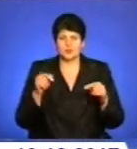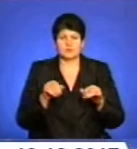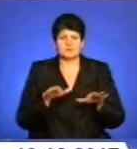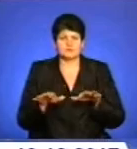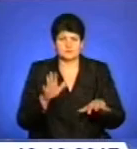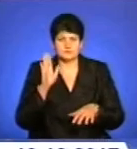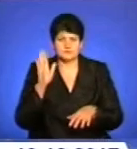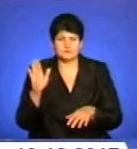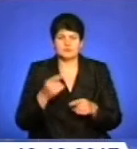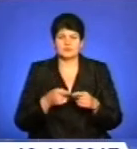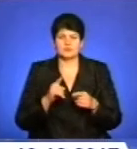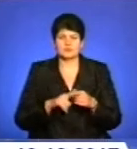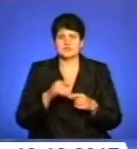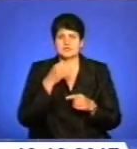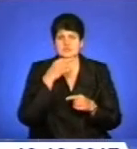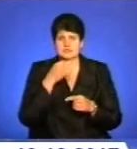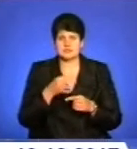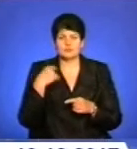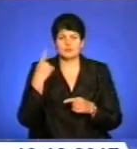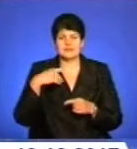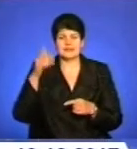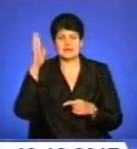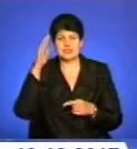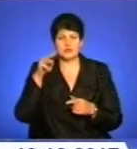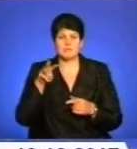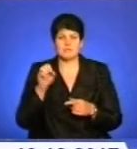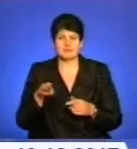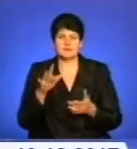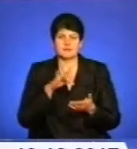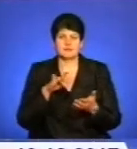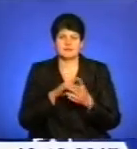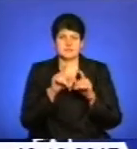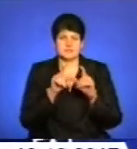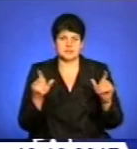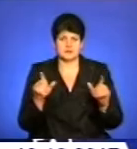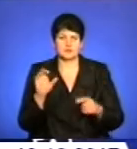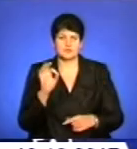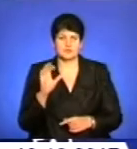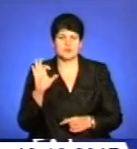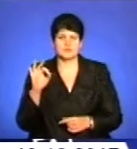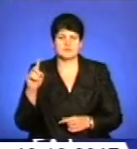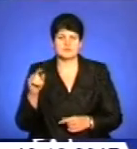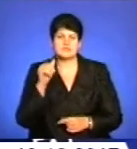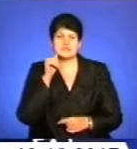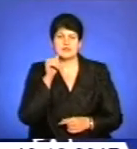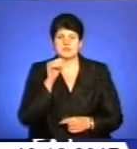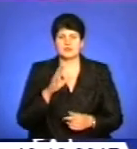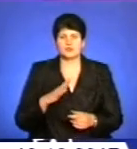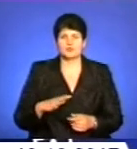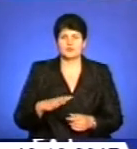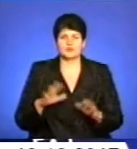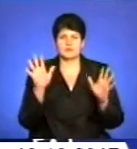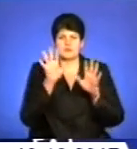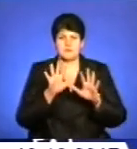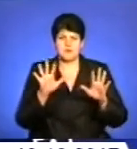сектору метеорологічних прогнозів обласного гідрометеоцентру Оксана Озимків. Завтра очікується хмарна